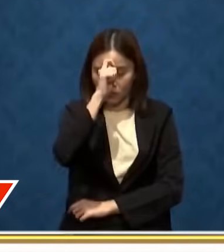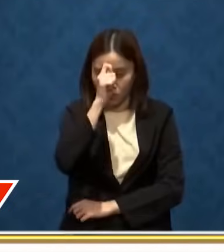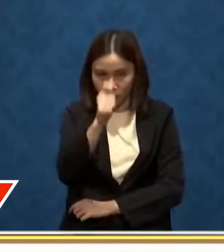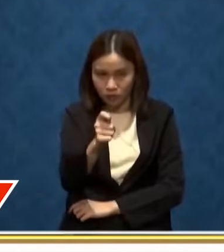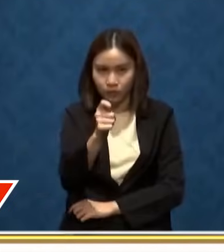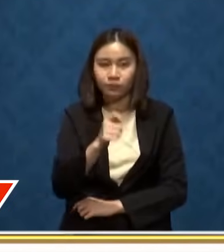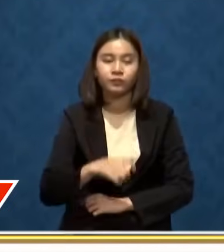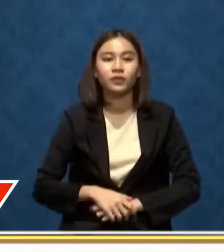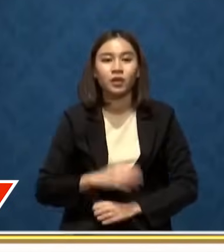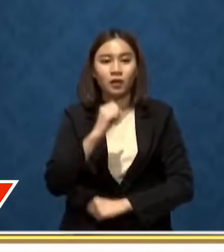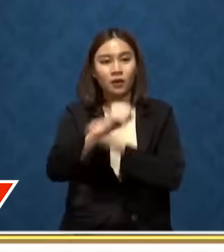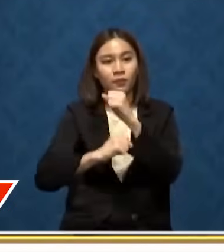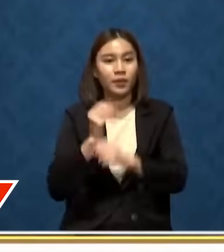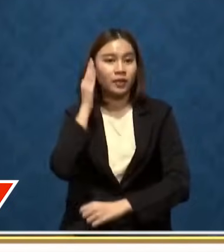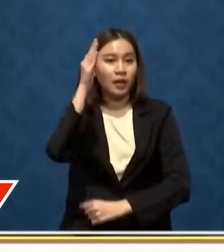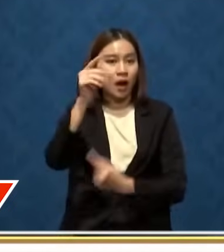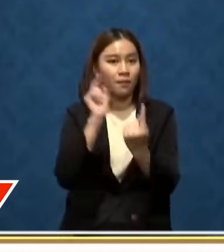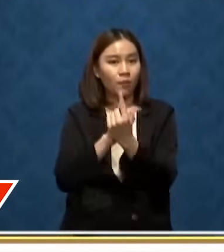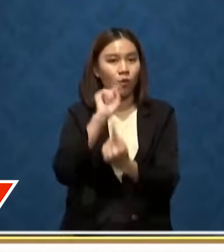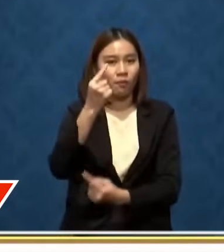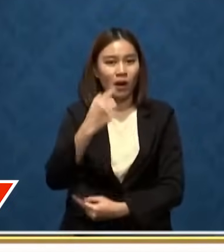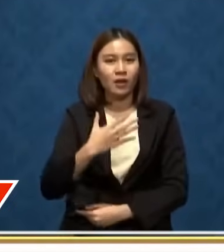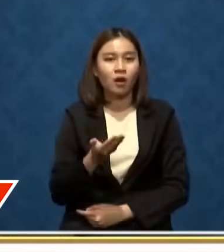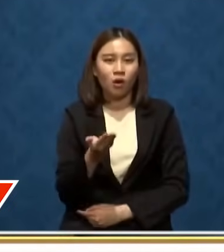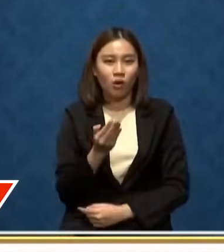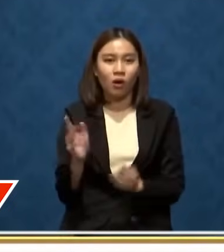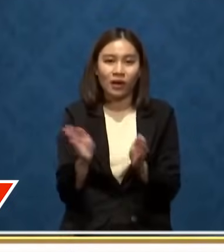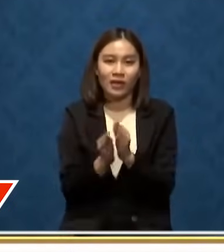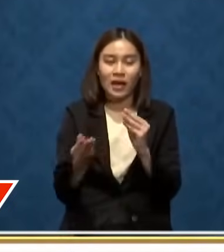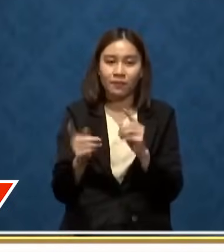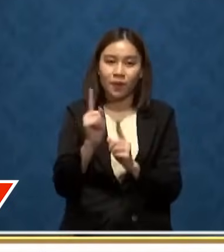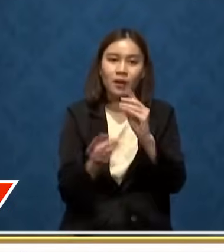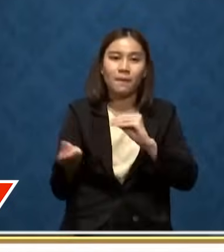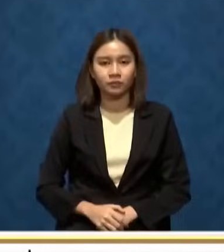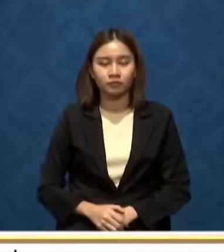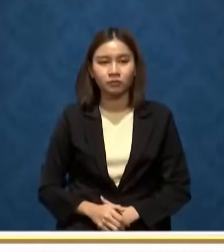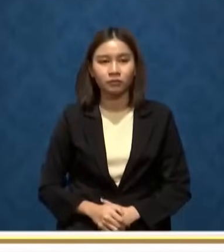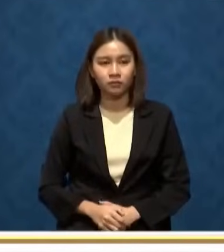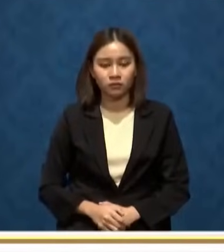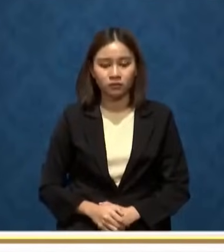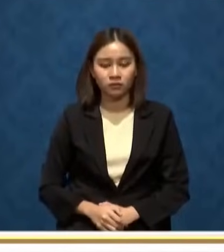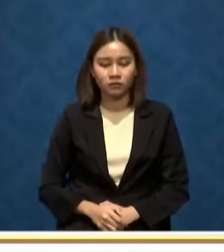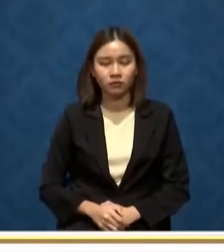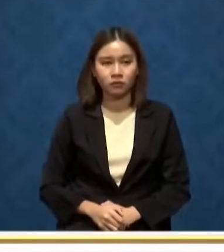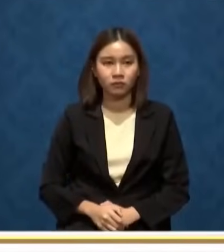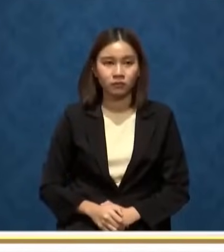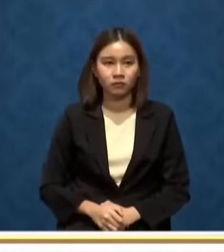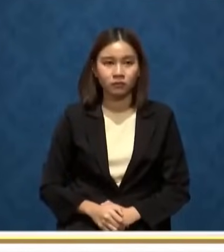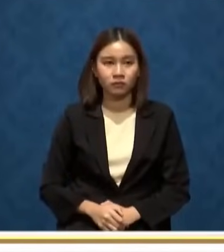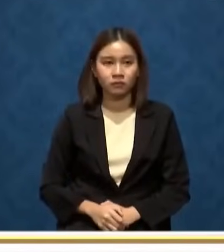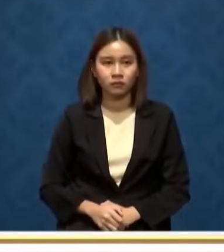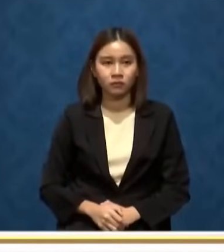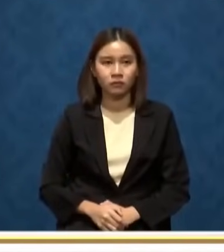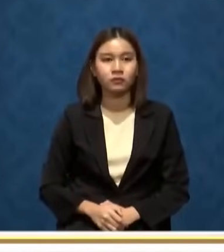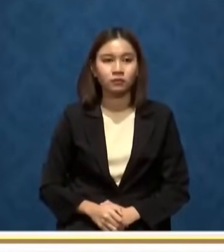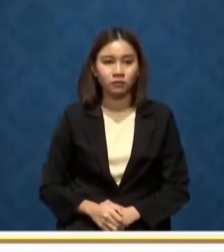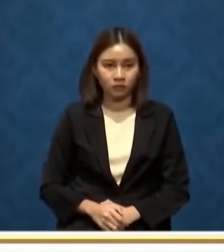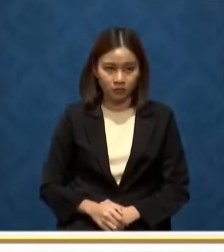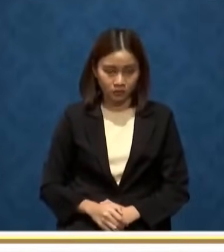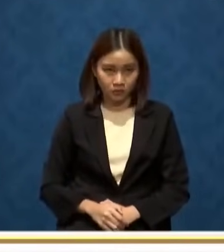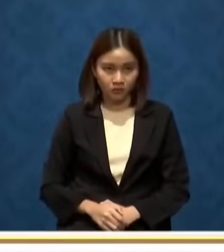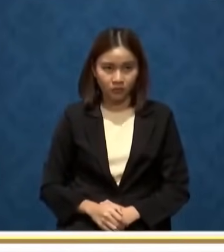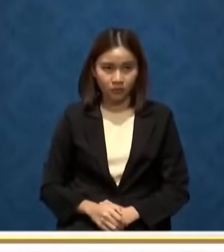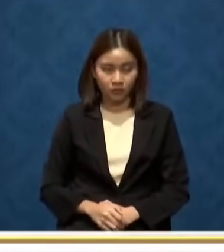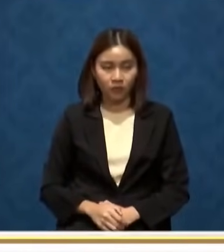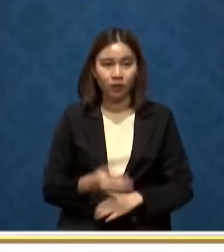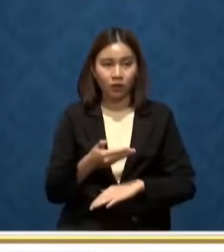ครับอาจารย์ปีหน้าเจอกันผมขอเรตติ้งที่ดีกว่านี้ขอบคุณครับ ขออนุญาตก่อนถึงท่านประธานจะก